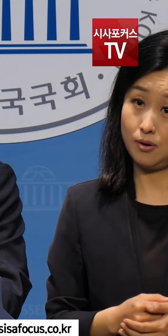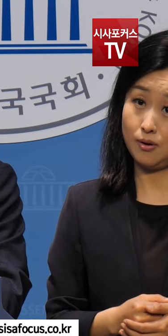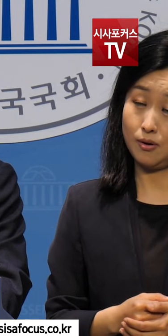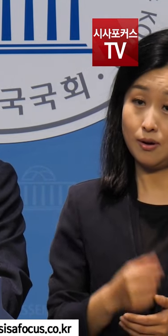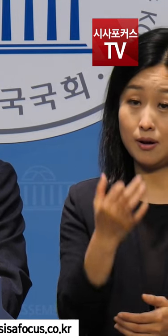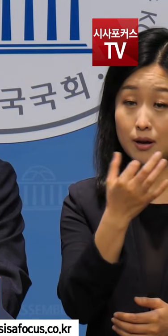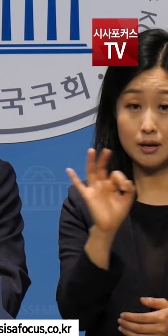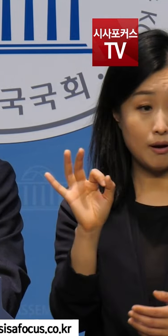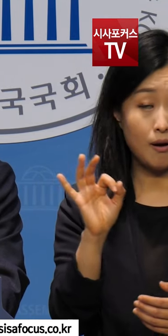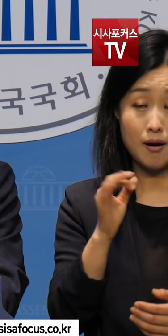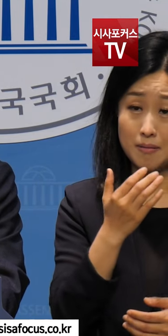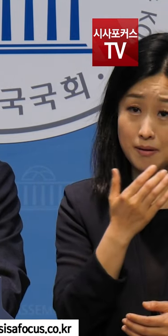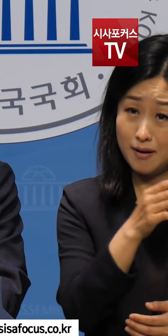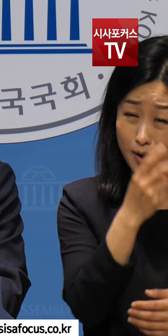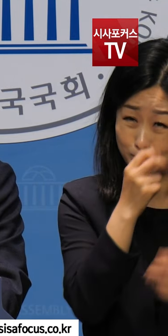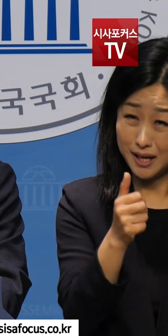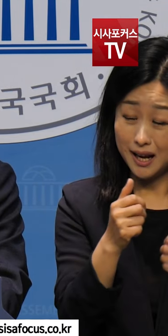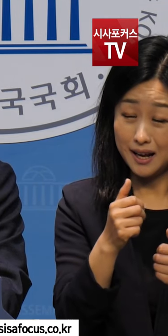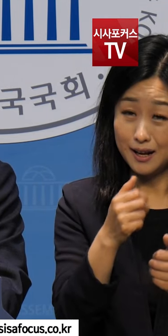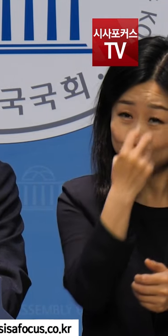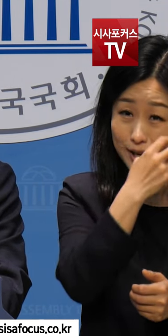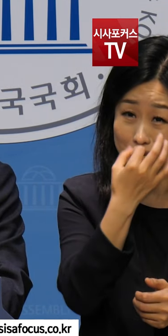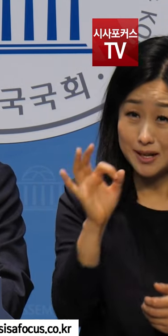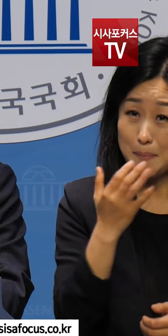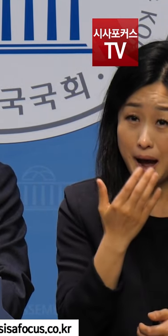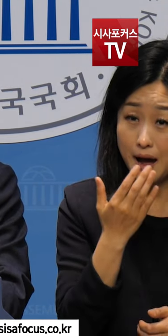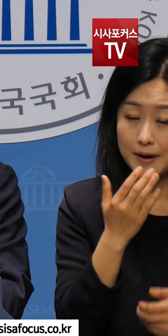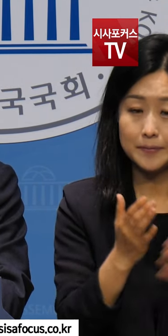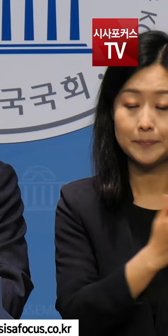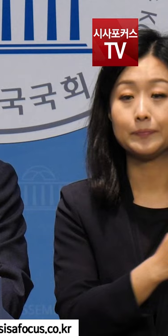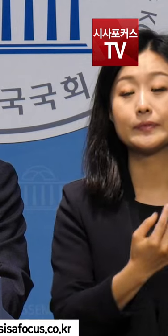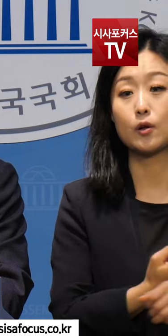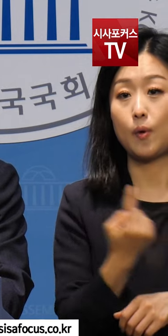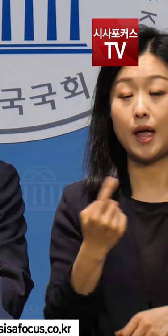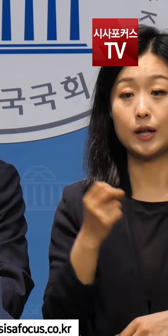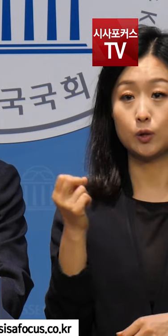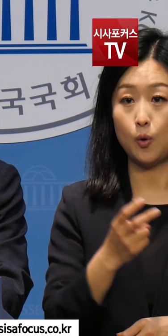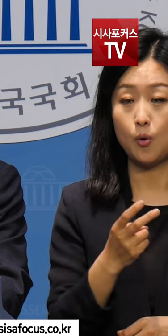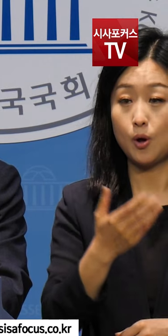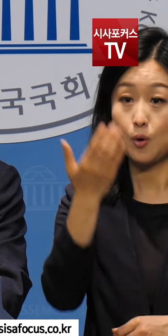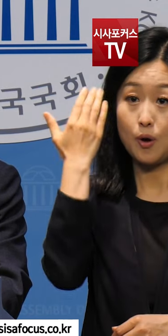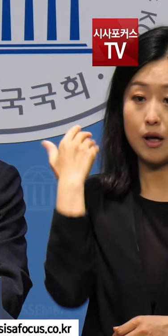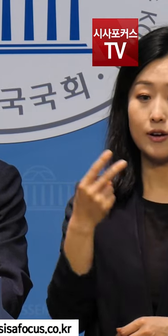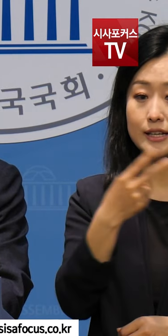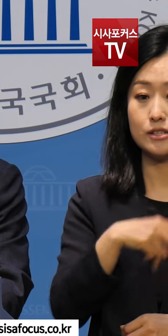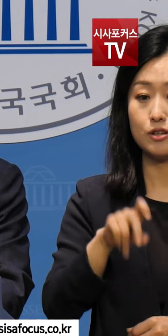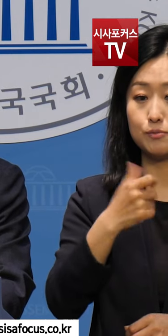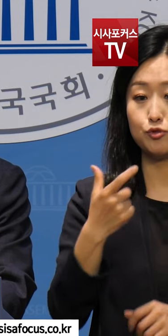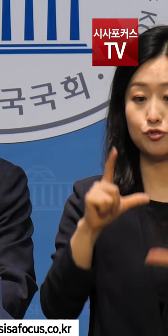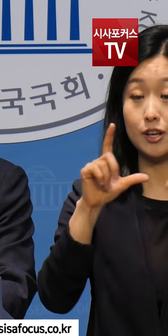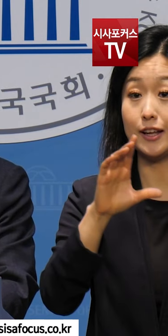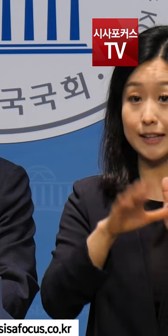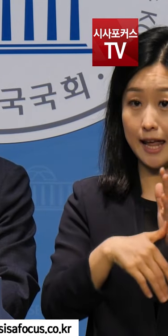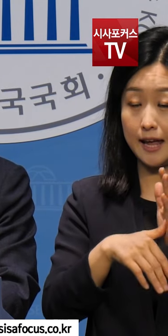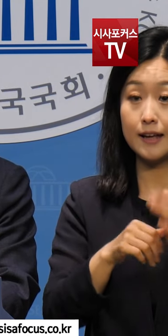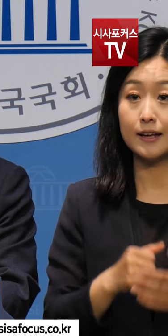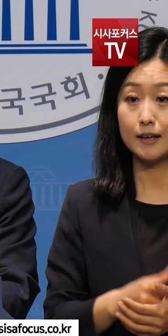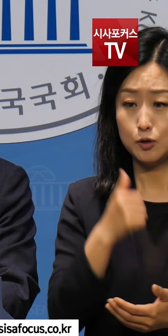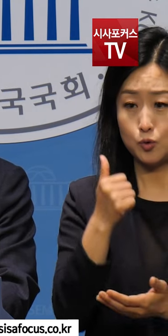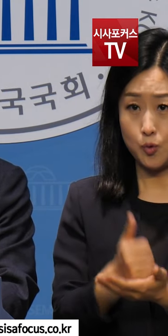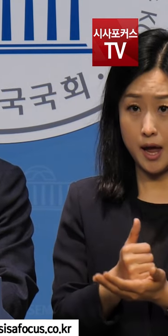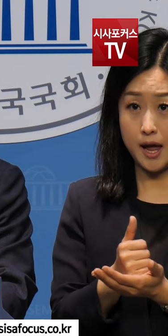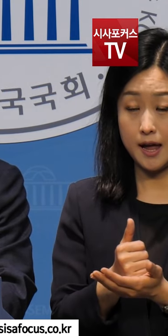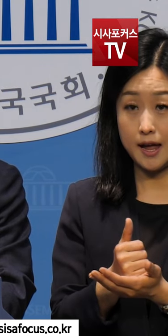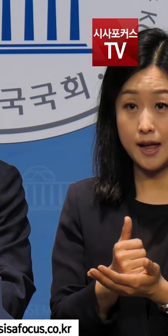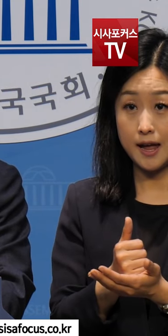있겠습니까? 비단 이 사건들뿐만 아닙니다. 과거 2016년에도 피의자 측과